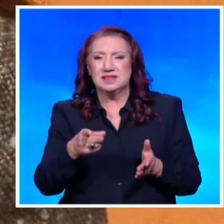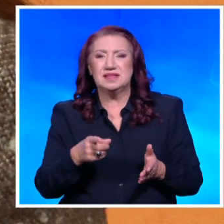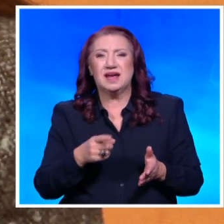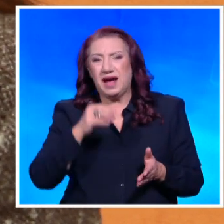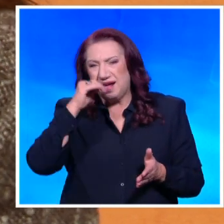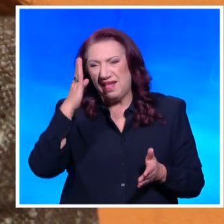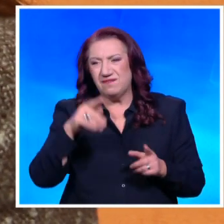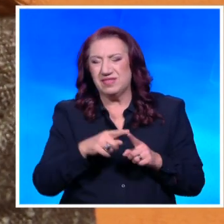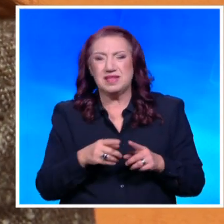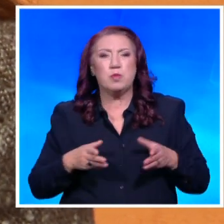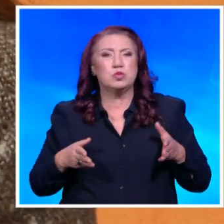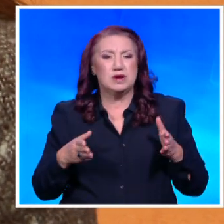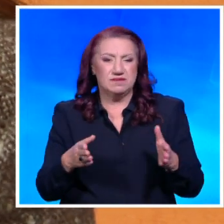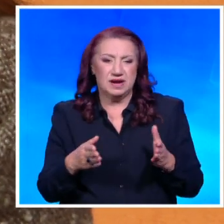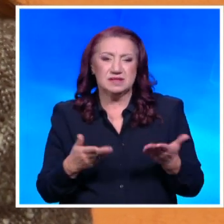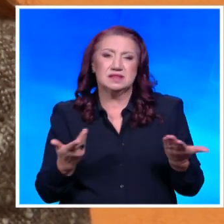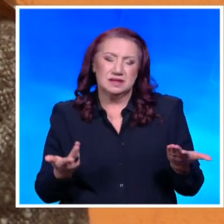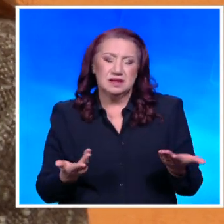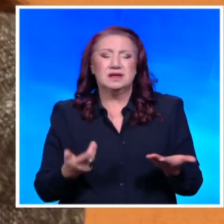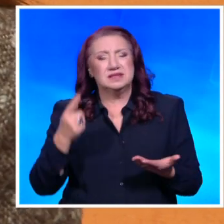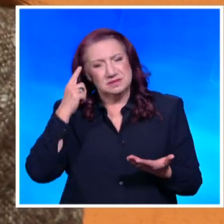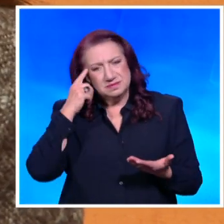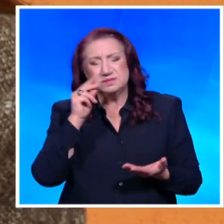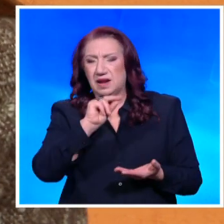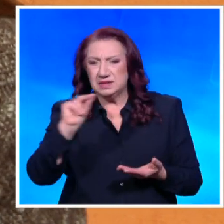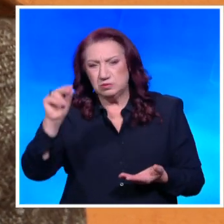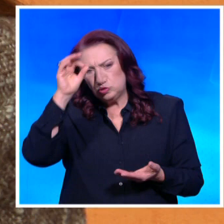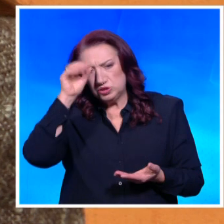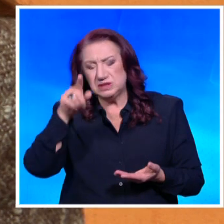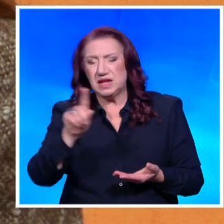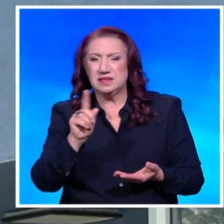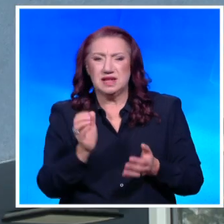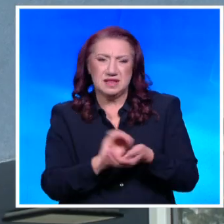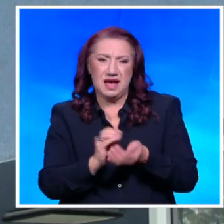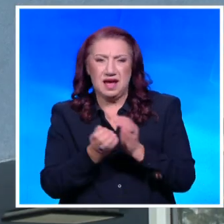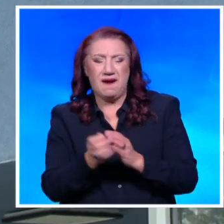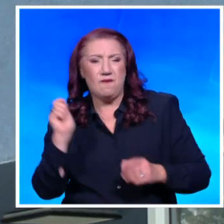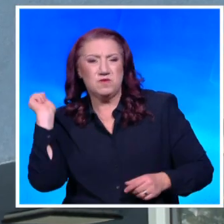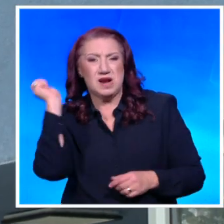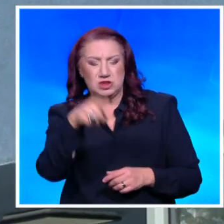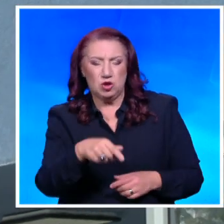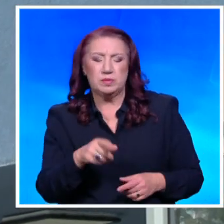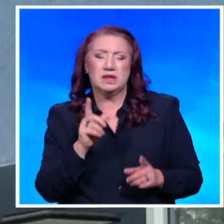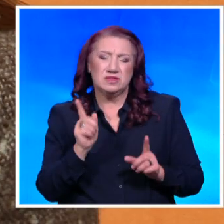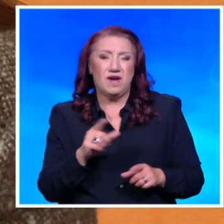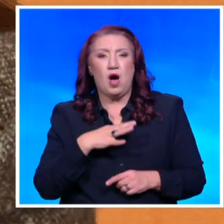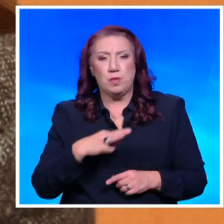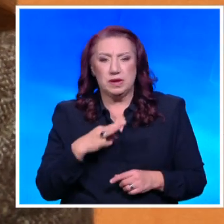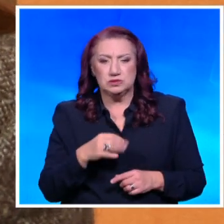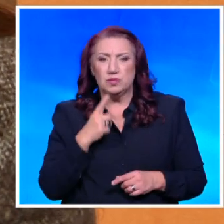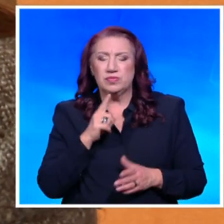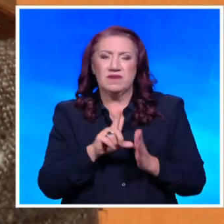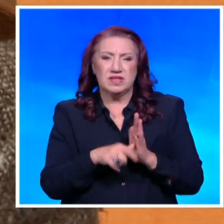или да замерват превозни средства с стопки, защото това е опасно и е важно да поемат отговорност за действията си. Затова и се свързахме веднага с